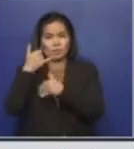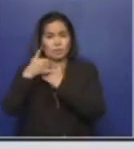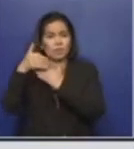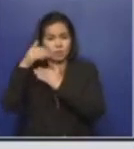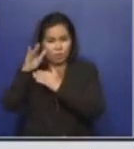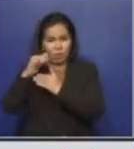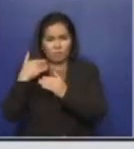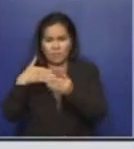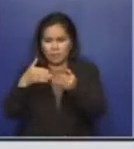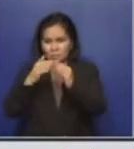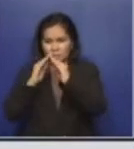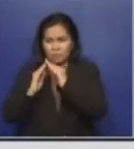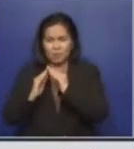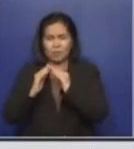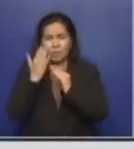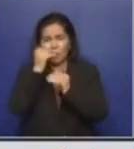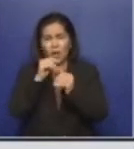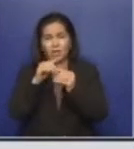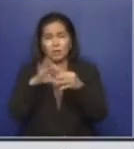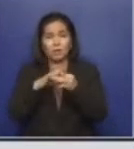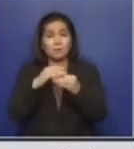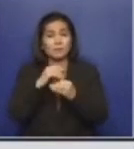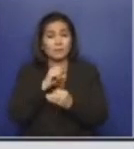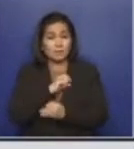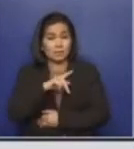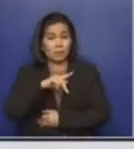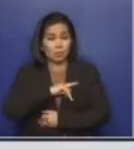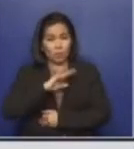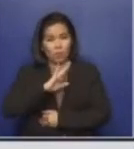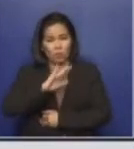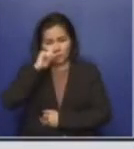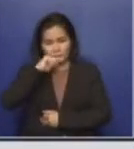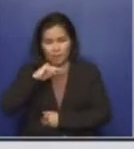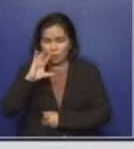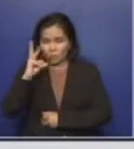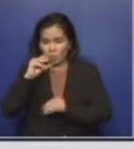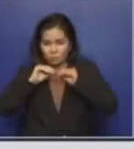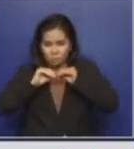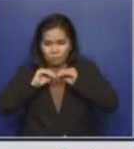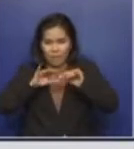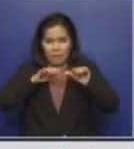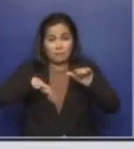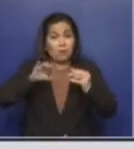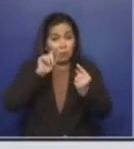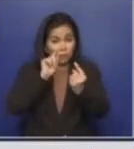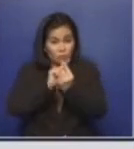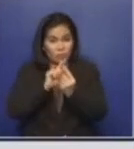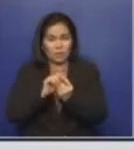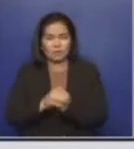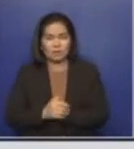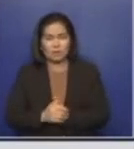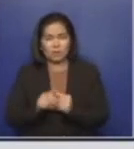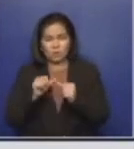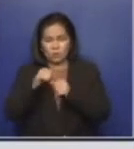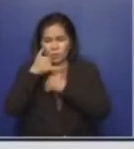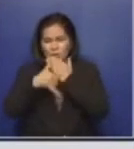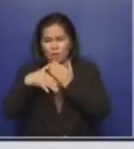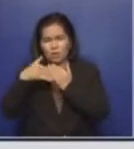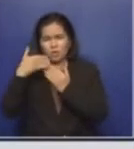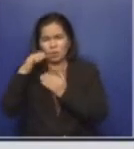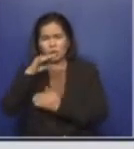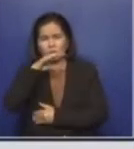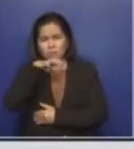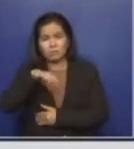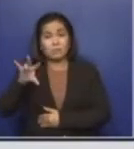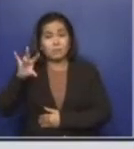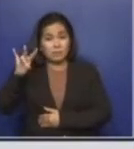นำพระพุทธศาสนานำประเทศไทยไปขยายให้ทั่วโลกไอ้7แห่งนี่ท่านประธานรู้ไหมเขาไม่ใช้เ